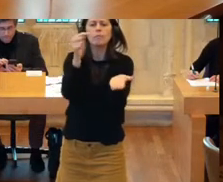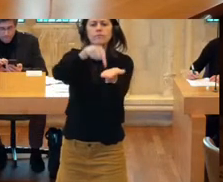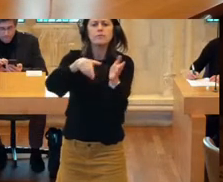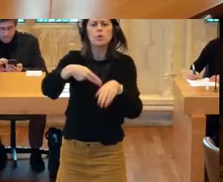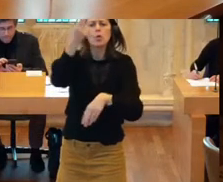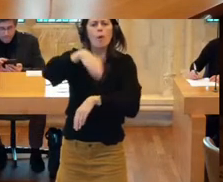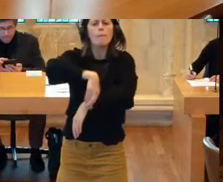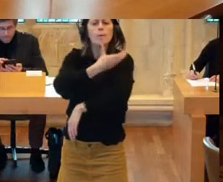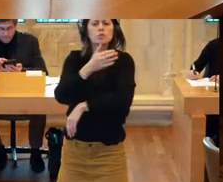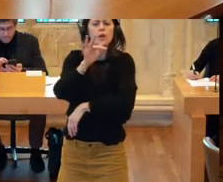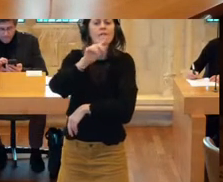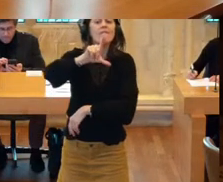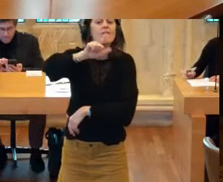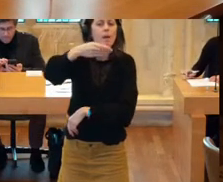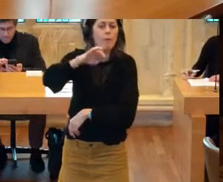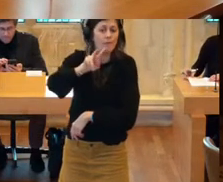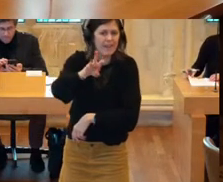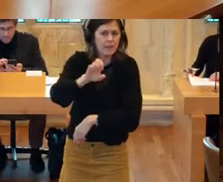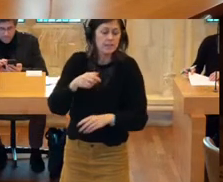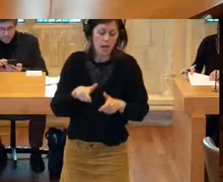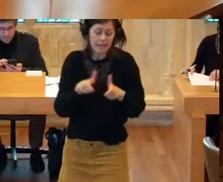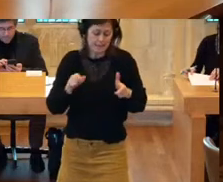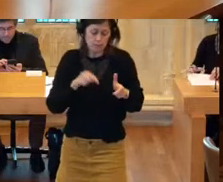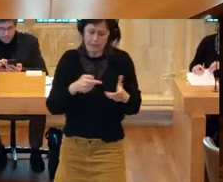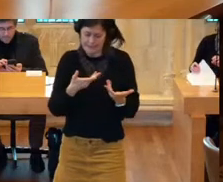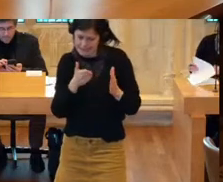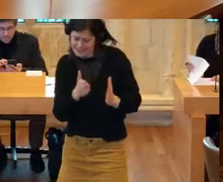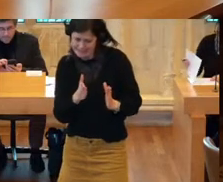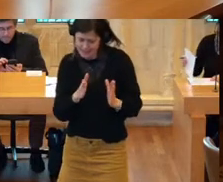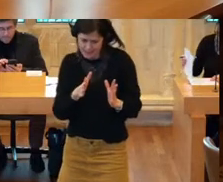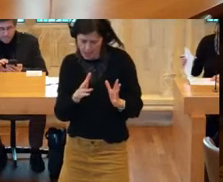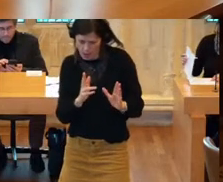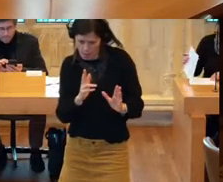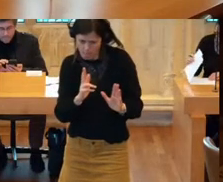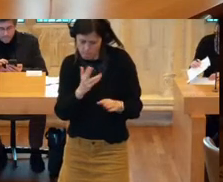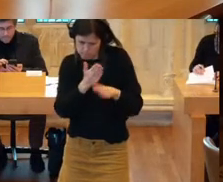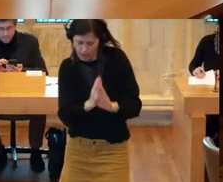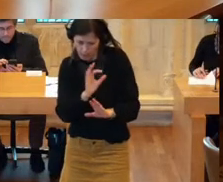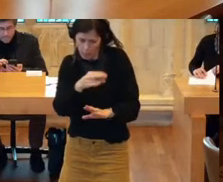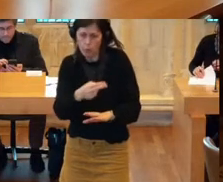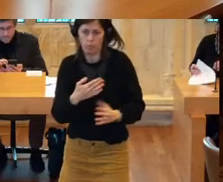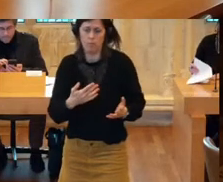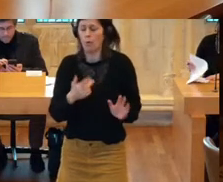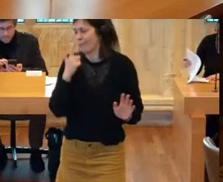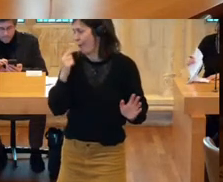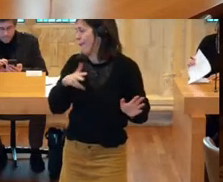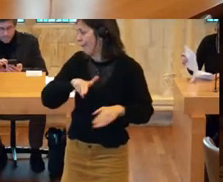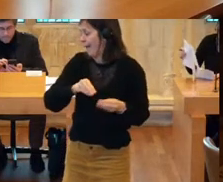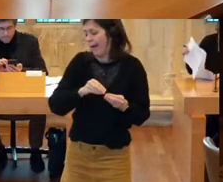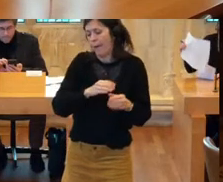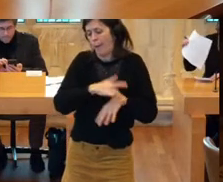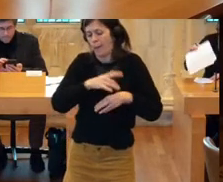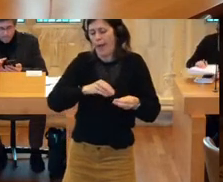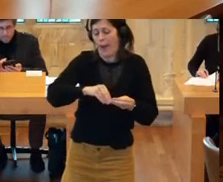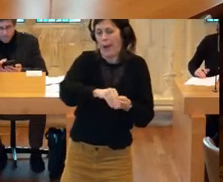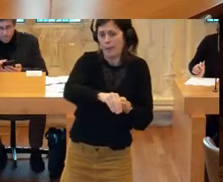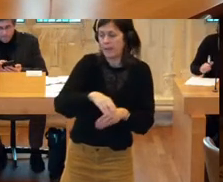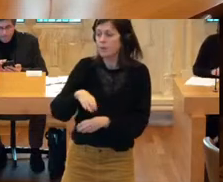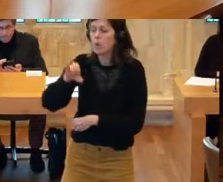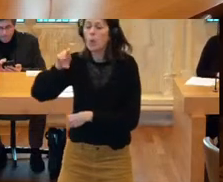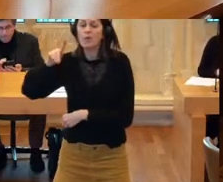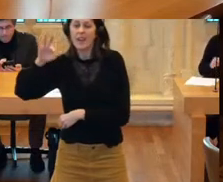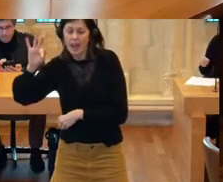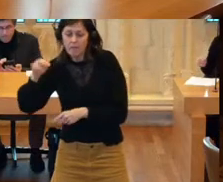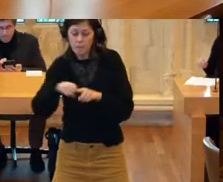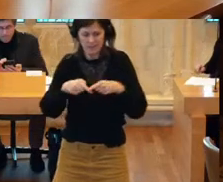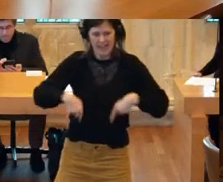jour. Il est très probable qu'elle ait de nouveau du retard. EDF, Orano et l'État français souhaiteraient à tout